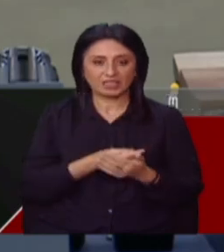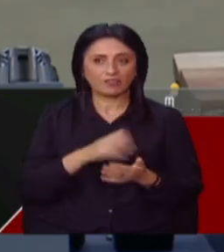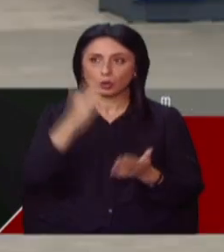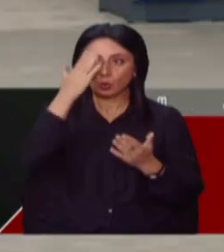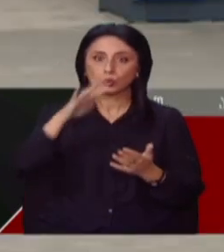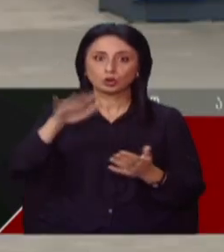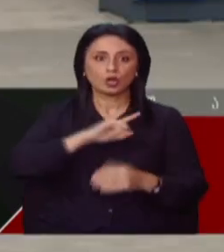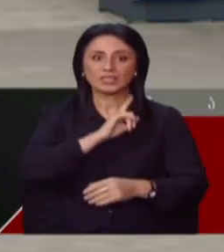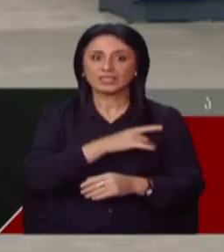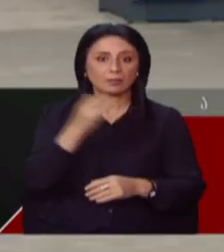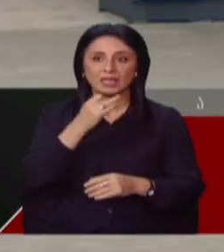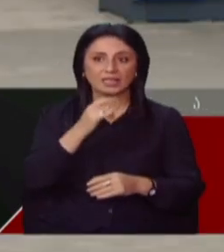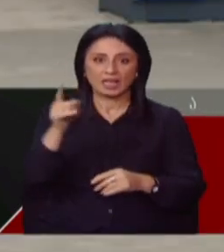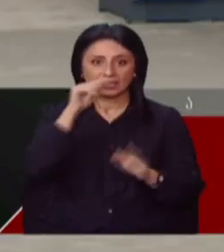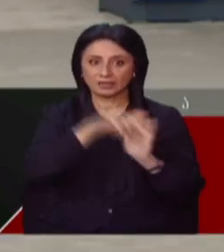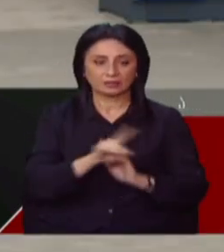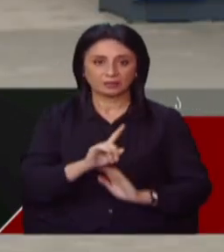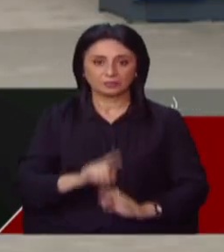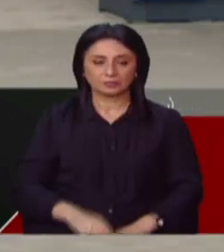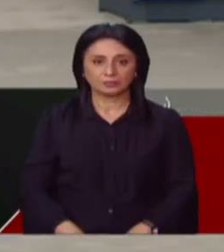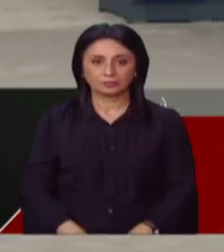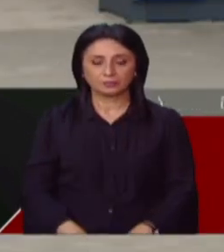არა უცხოური ძალების ინტერესები დაიცვა.